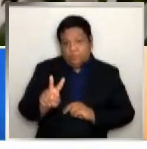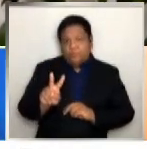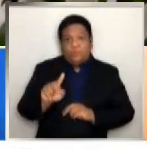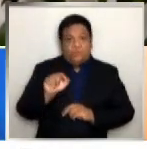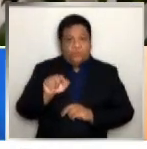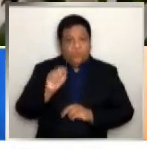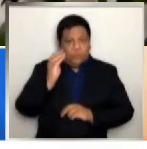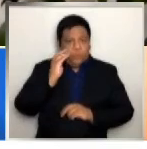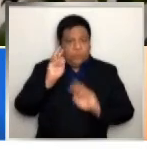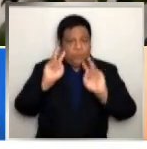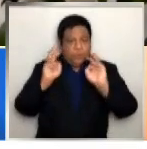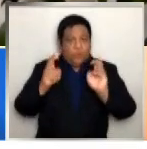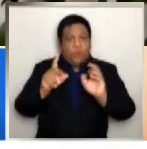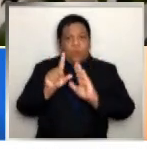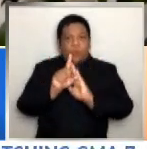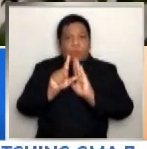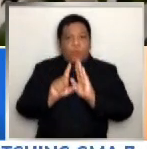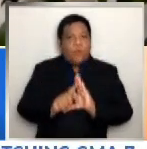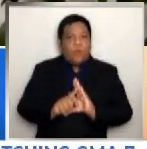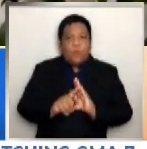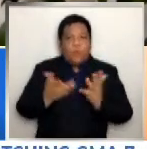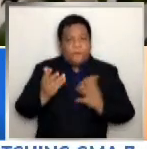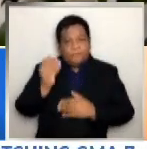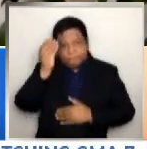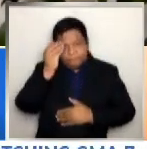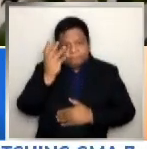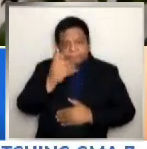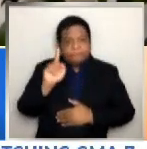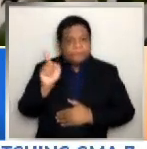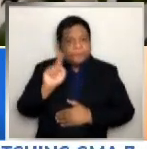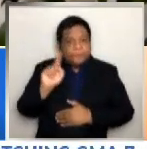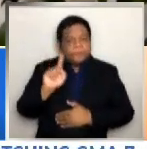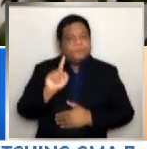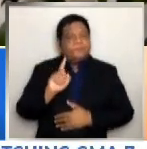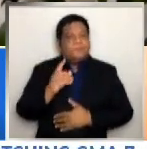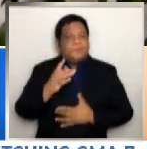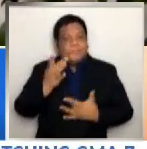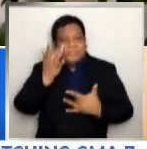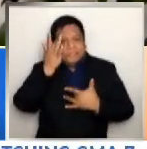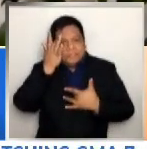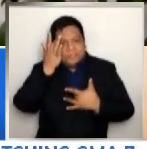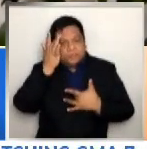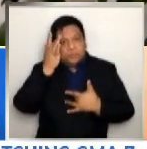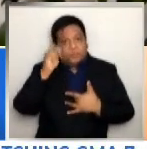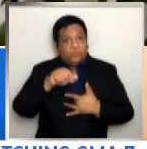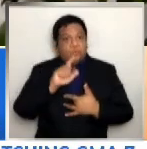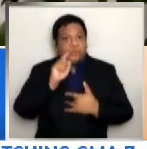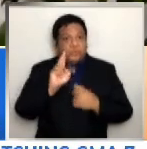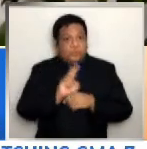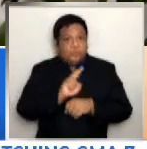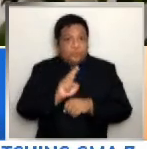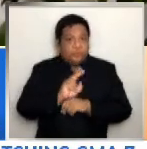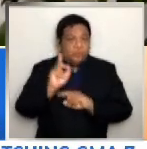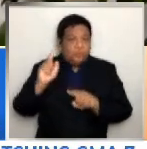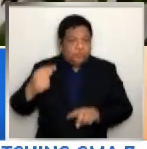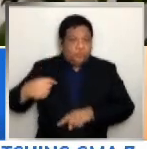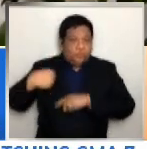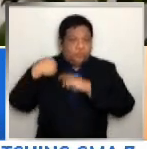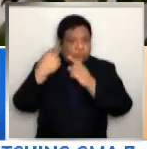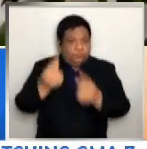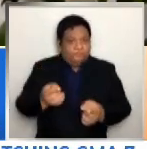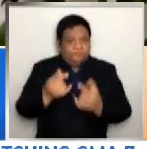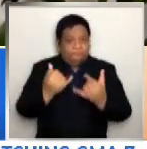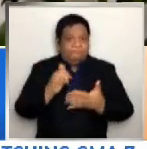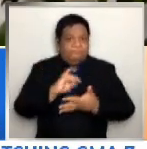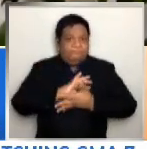on reporting of communicable diseases na talagang ginagamit this whole pandemic, no? At isa sa mga